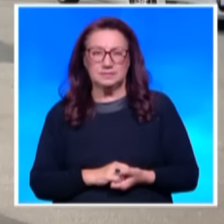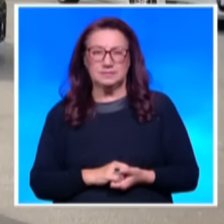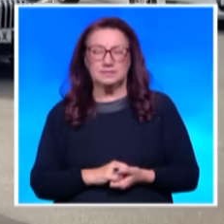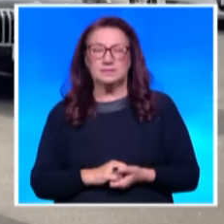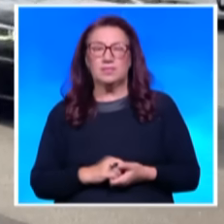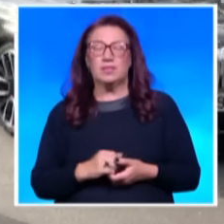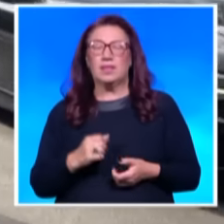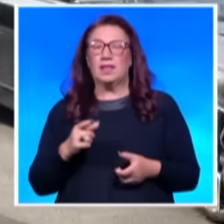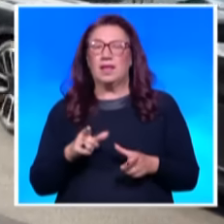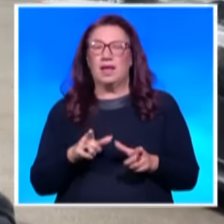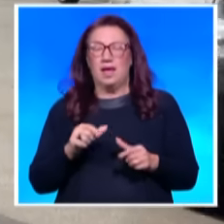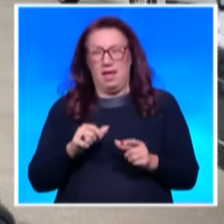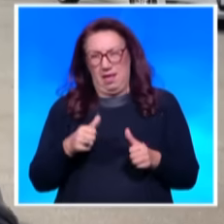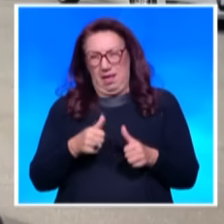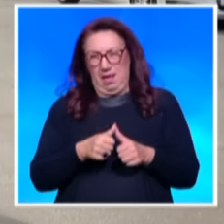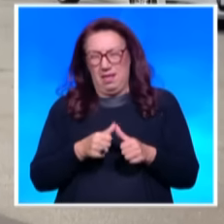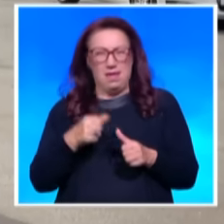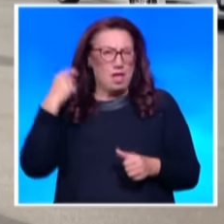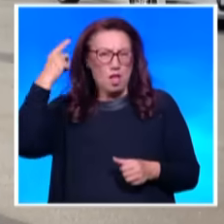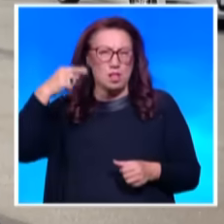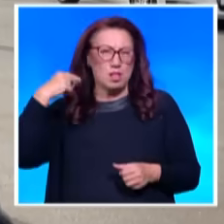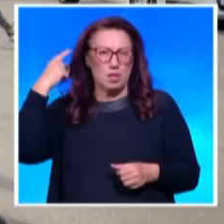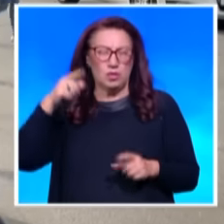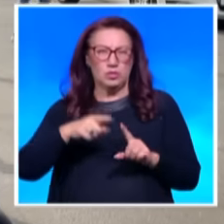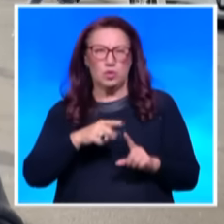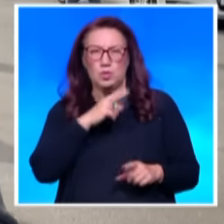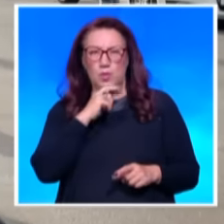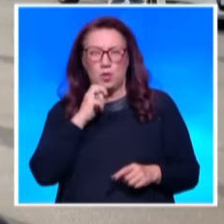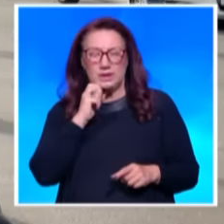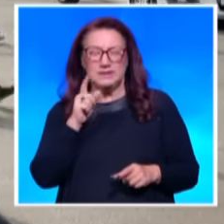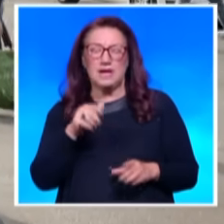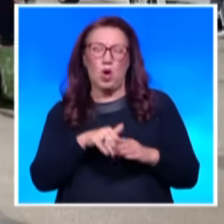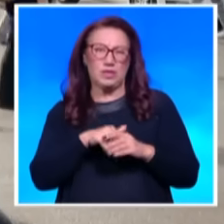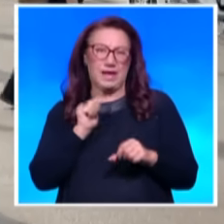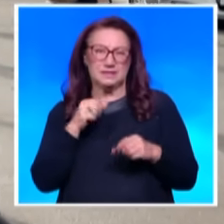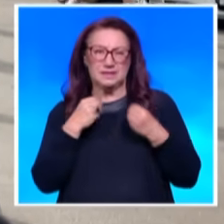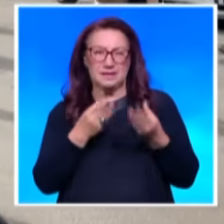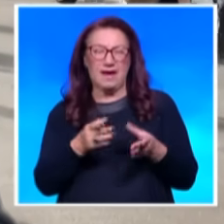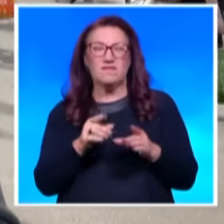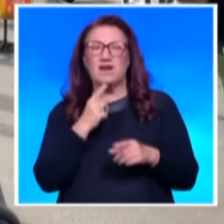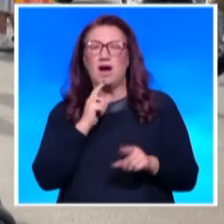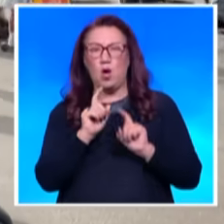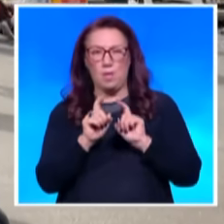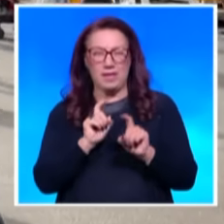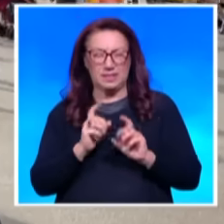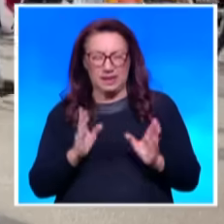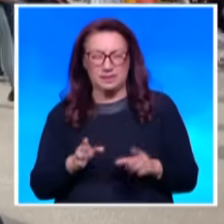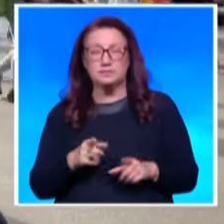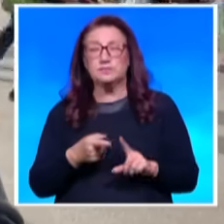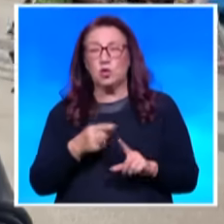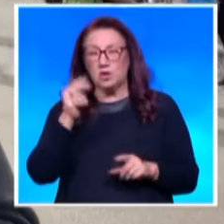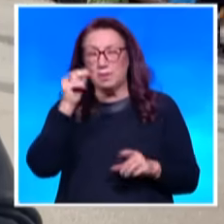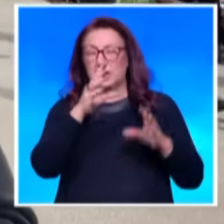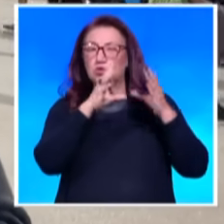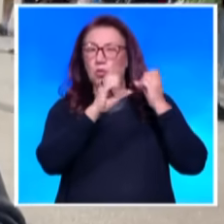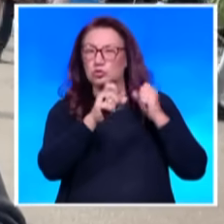Лондонската полиция, към която се обърнахме за коментар, отказа такъв към момента. От българското посолство в Лондон очакват